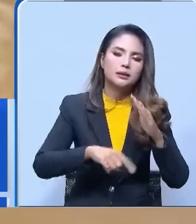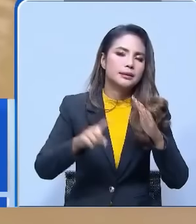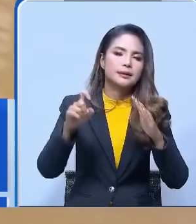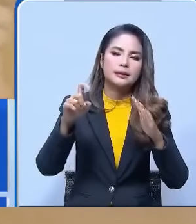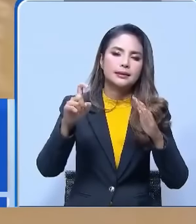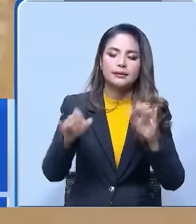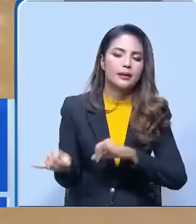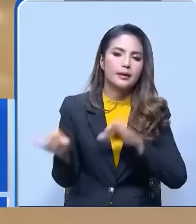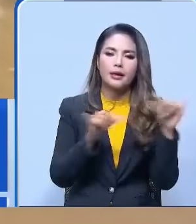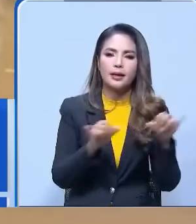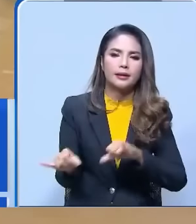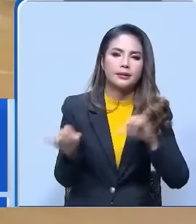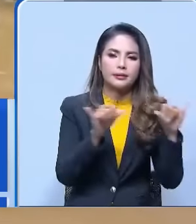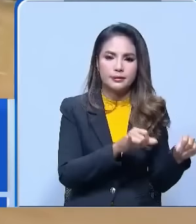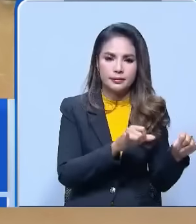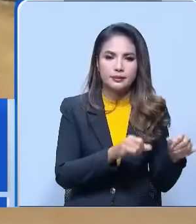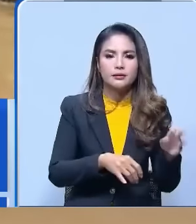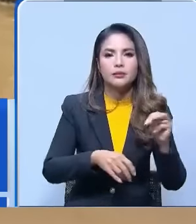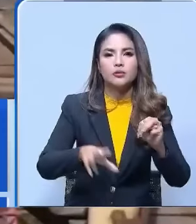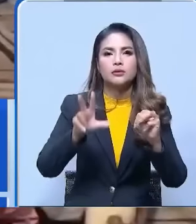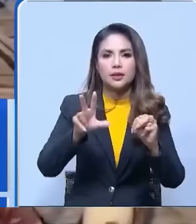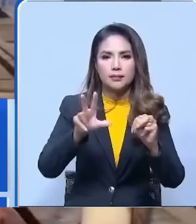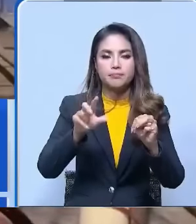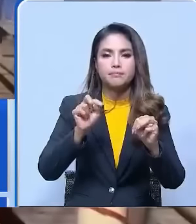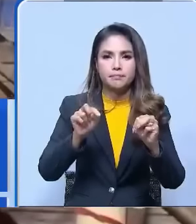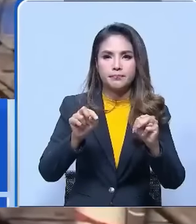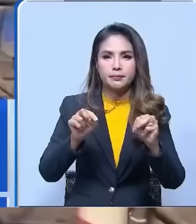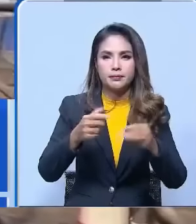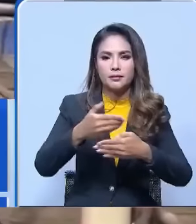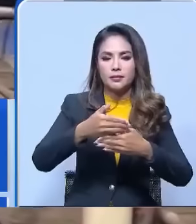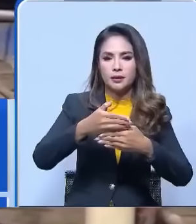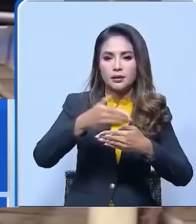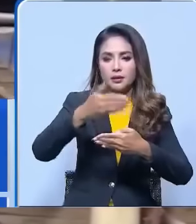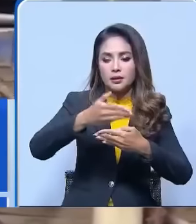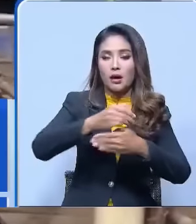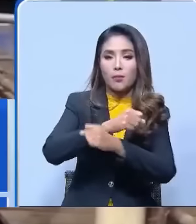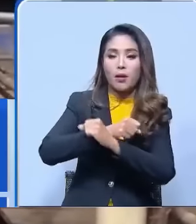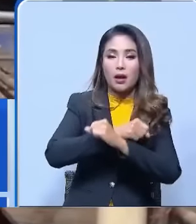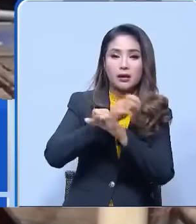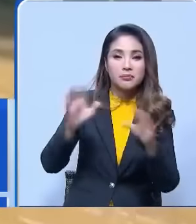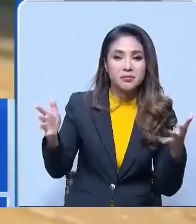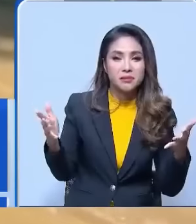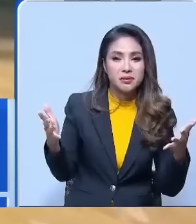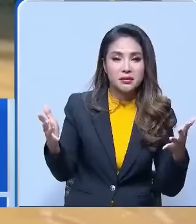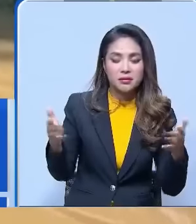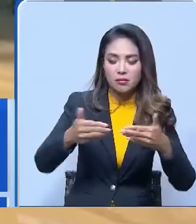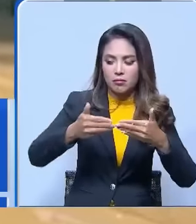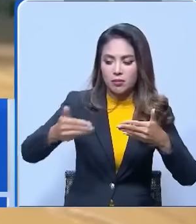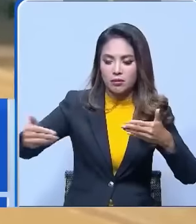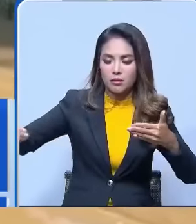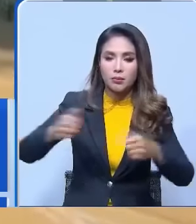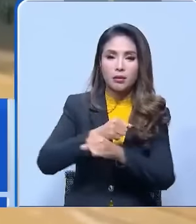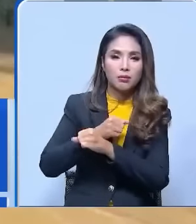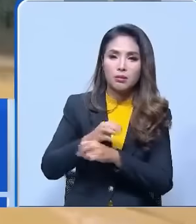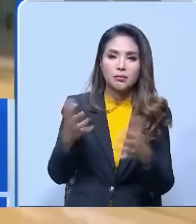ะคะส่วนชาวบ้านหมู่3ตำบลผงเพงเนี่ยซึ่งเป็นจุดที่ไม่มีเขื่อนป้องกันน้ำท่วมบอกว่าน้ำล้นตลิ่งท่วมบ้านเรือนแล้วแล้วก็ขยายวงกว้